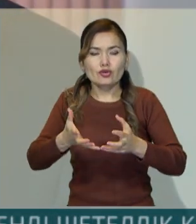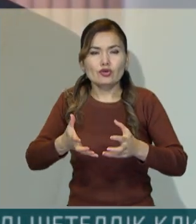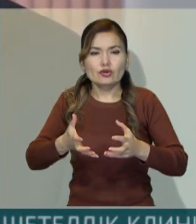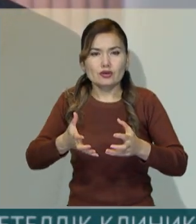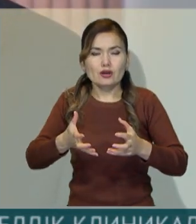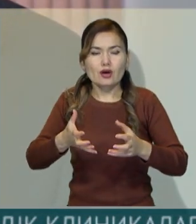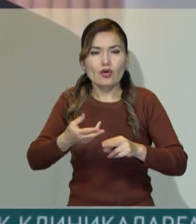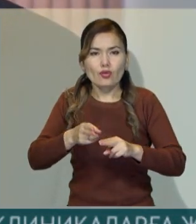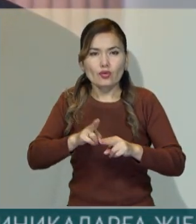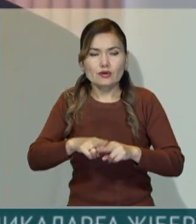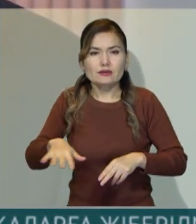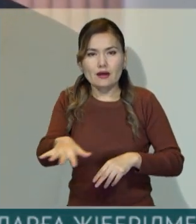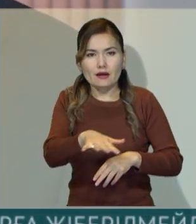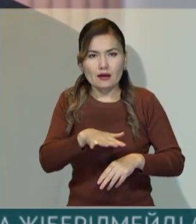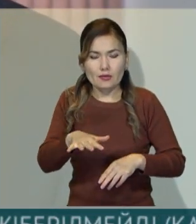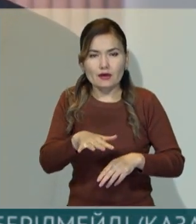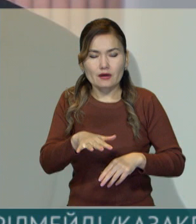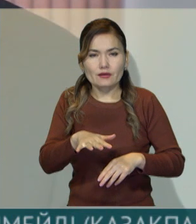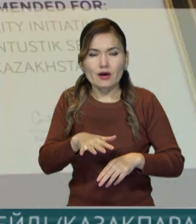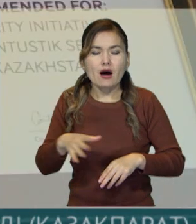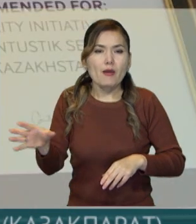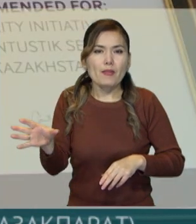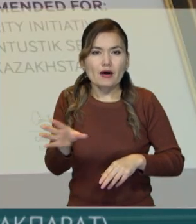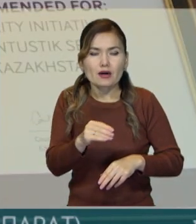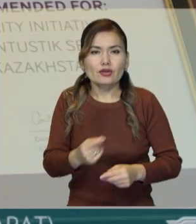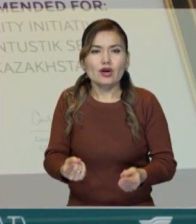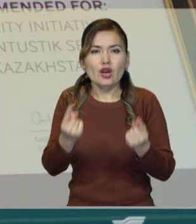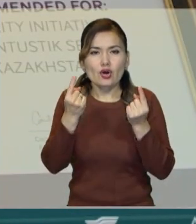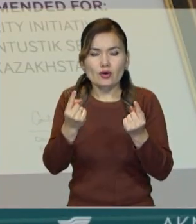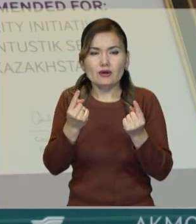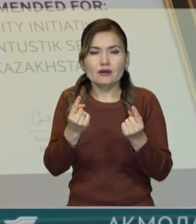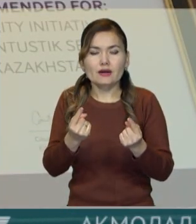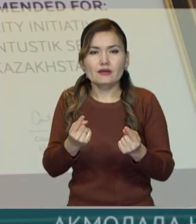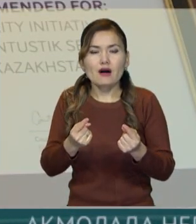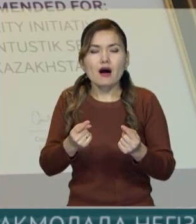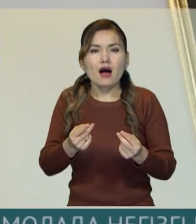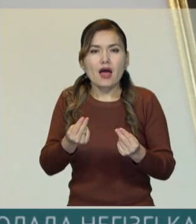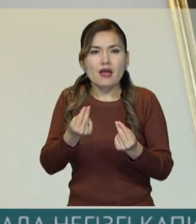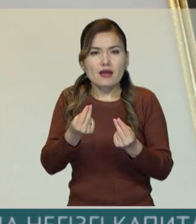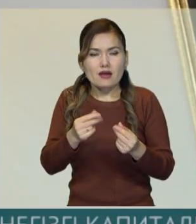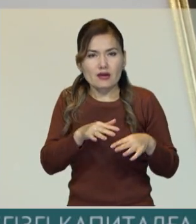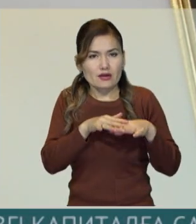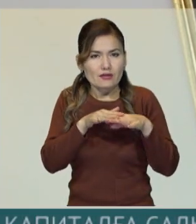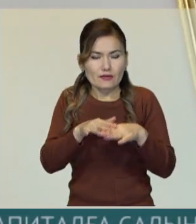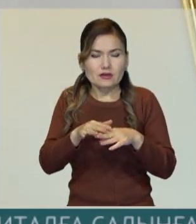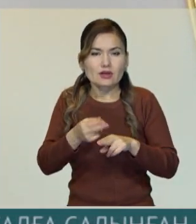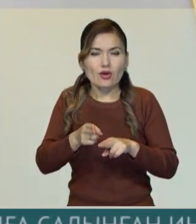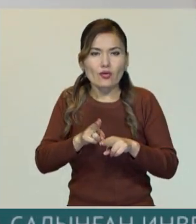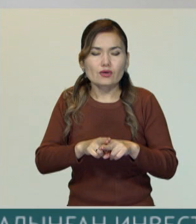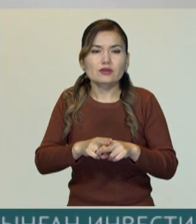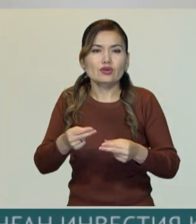болады, дүние жүзіндегі барша үлкен инвесторлар сол журналда бақылап отырады.